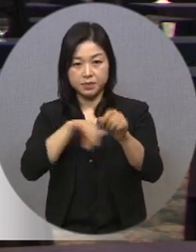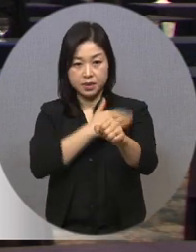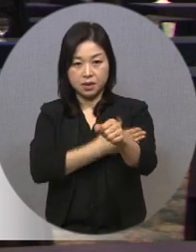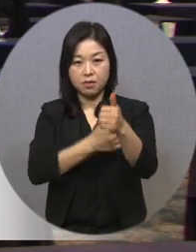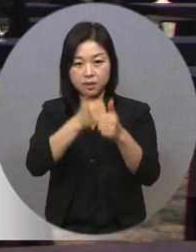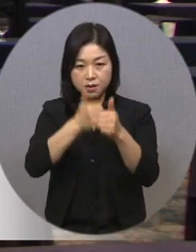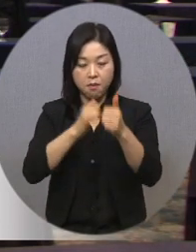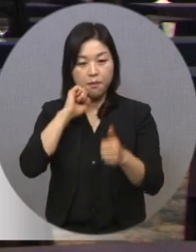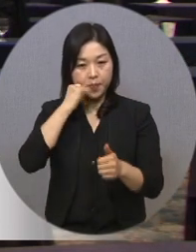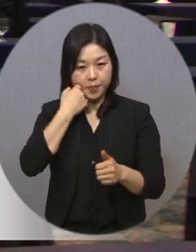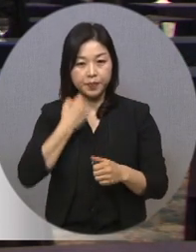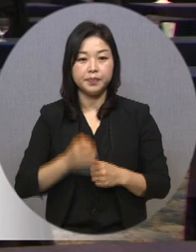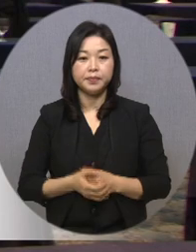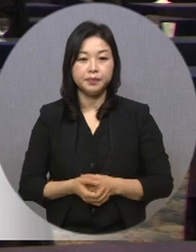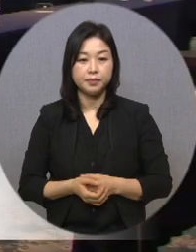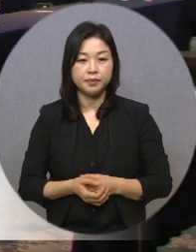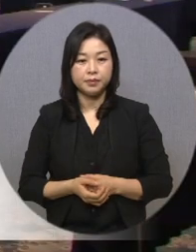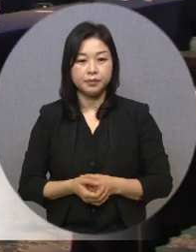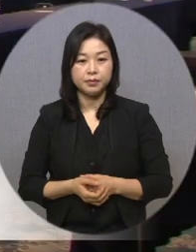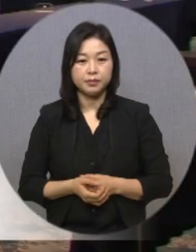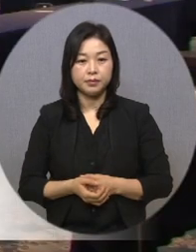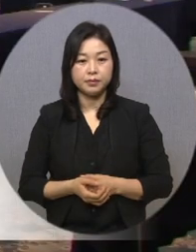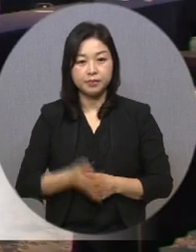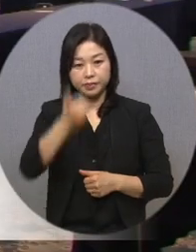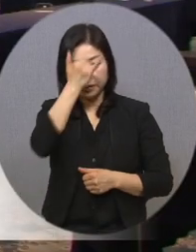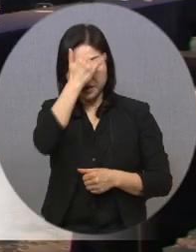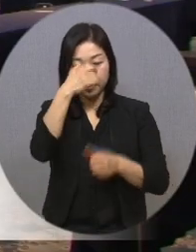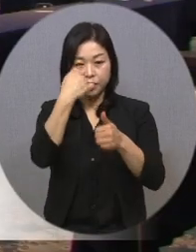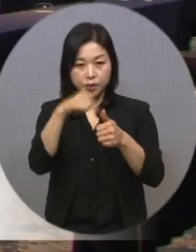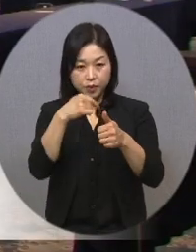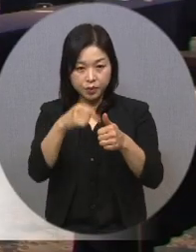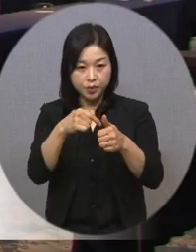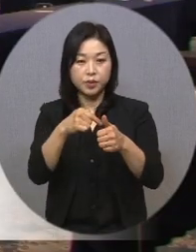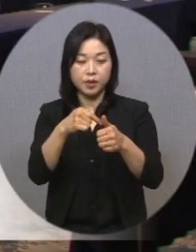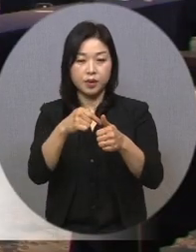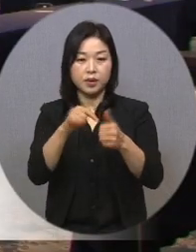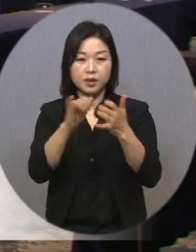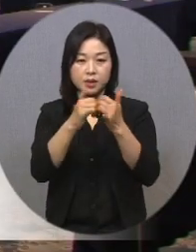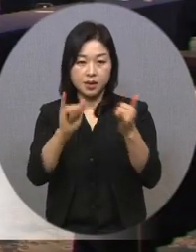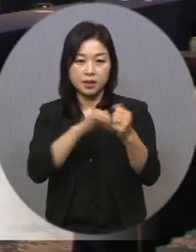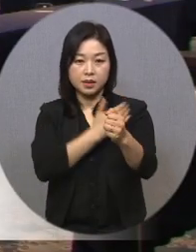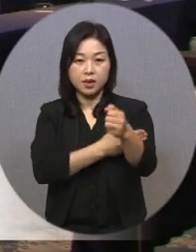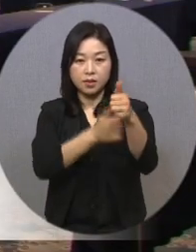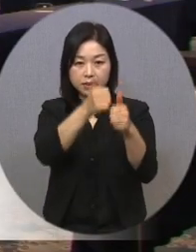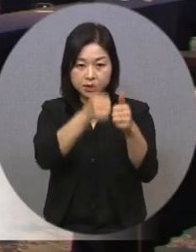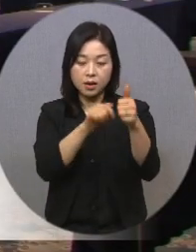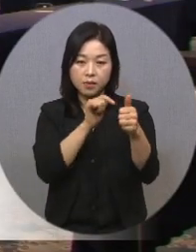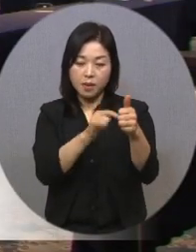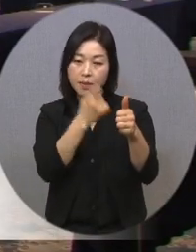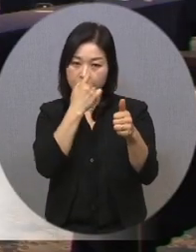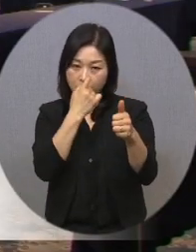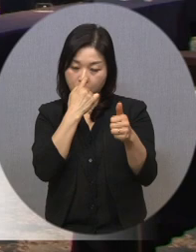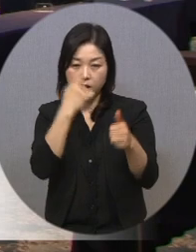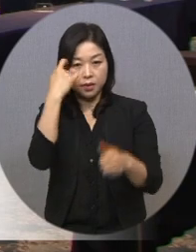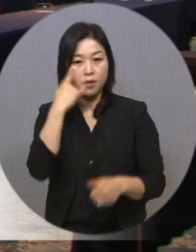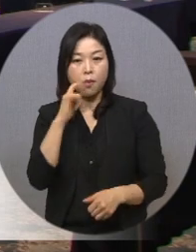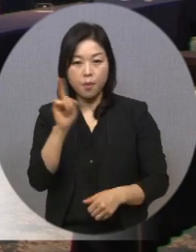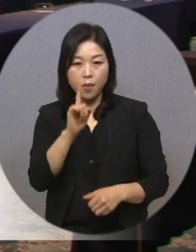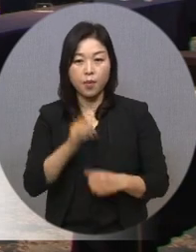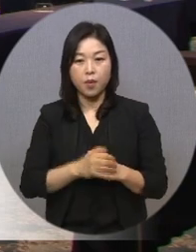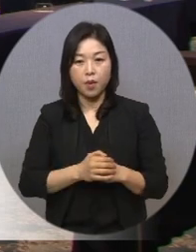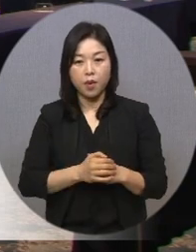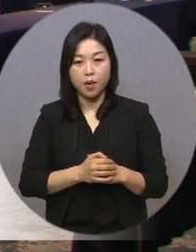다소 난이도가 있었던 것 같습니다. 충유예 교육과 자격증 시험을 통해서 느낀 점이 있다면